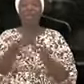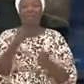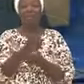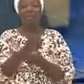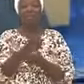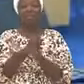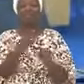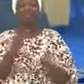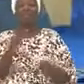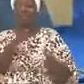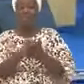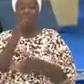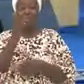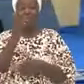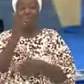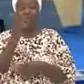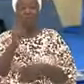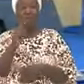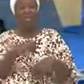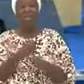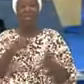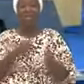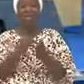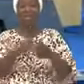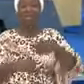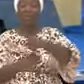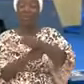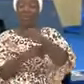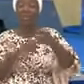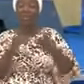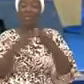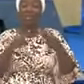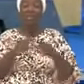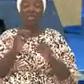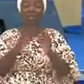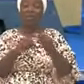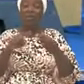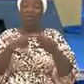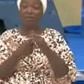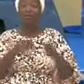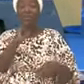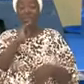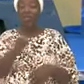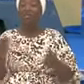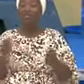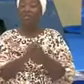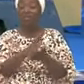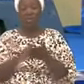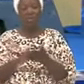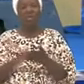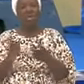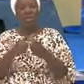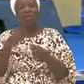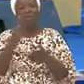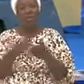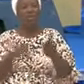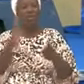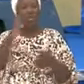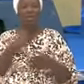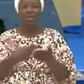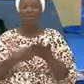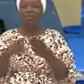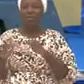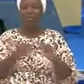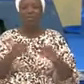lapointe et là il commence si les formats sont renversés que fera le juste le fondement